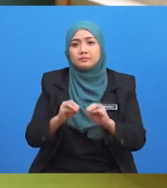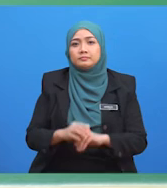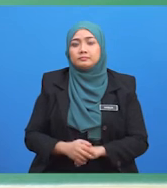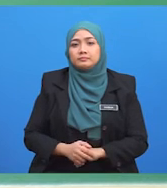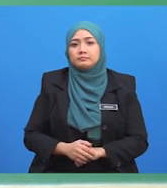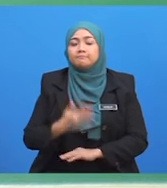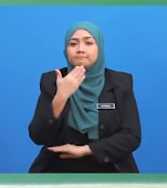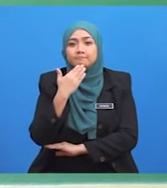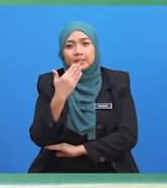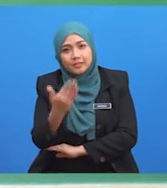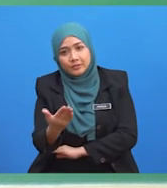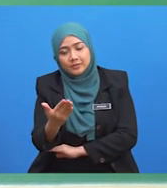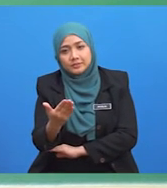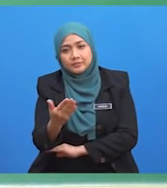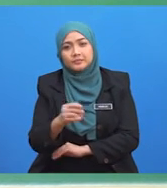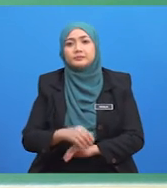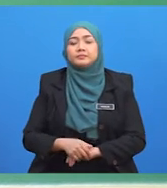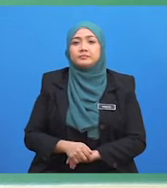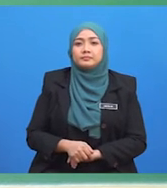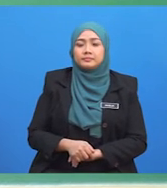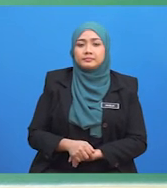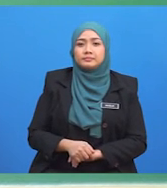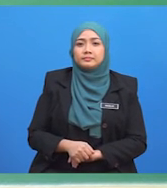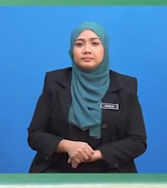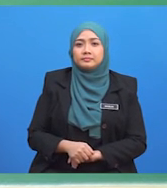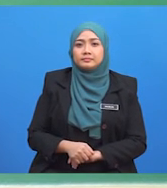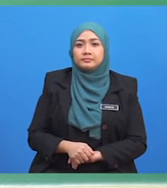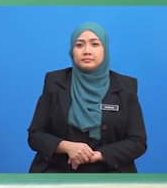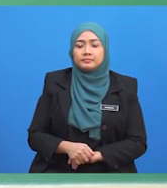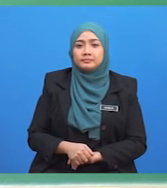Sekian, terima kasih daripada Cikgu Siva.